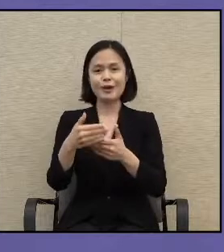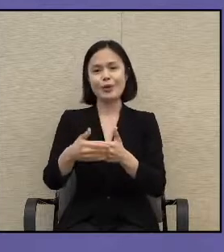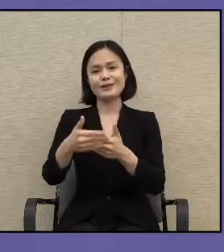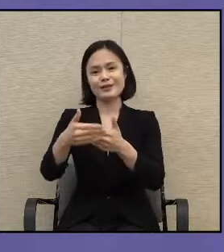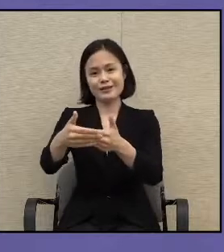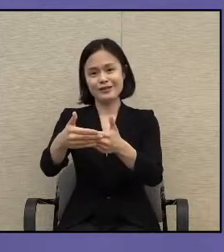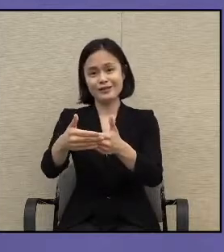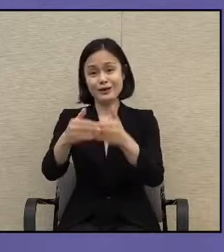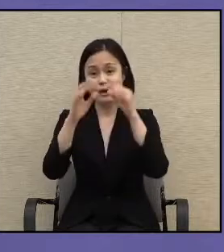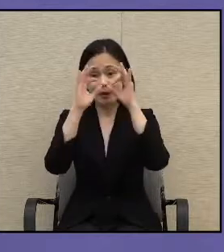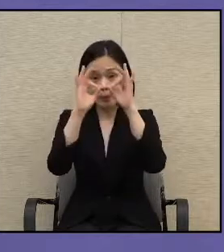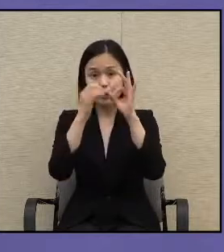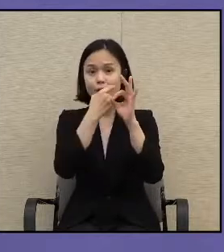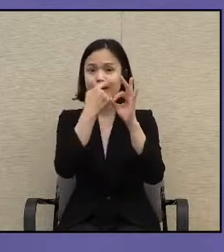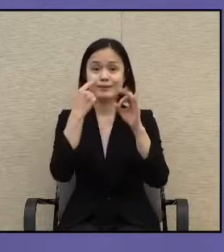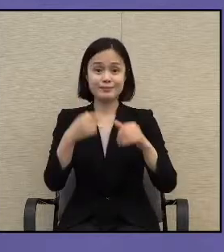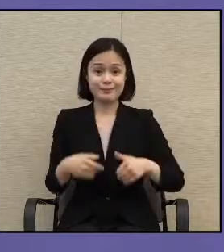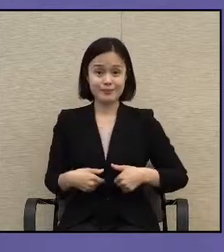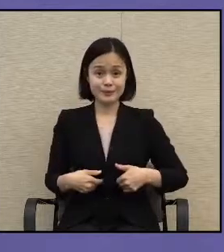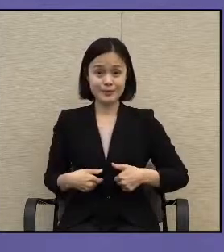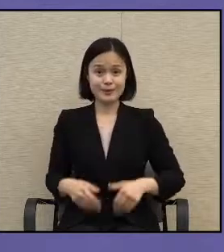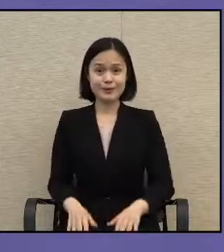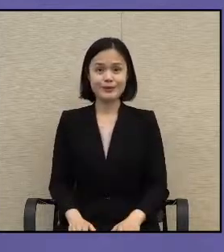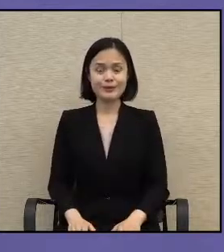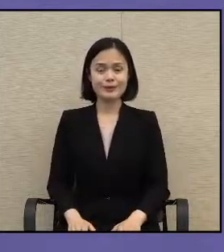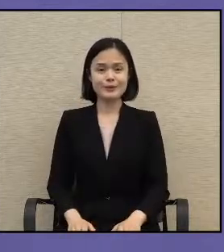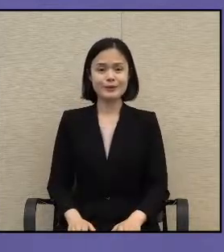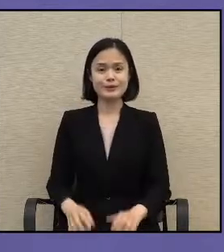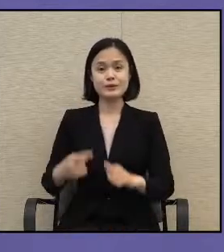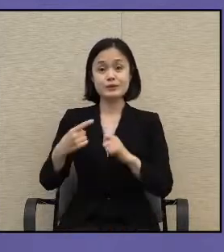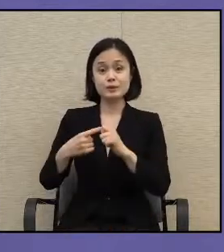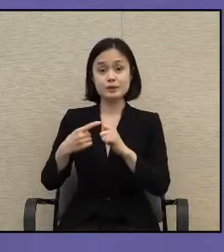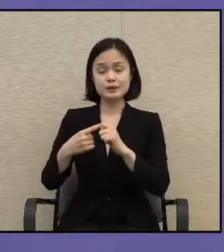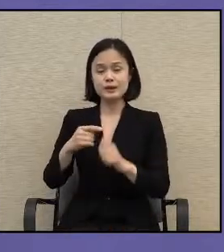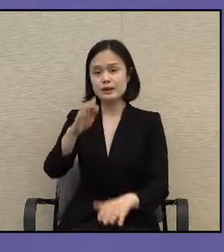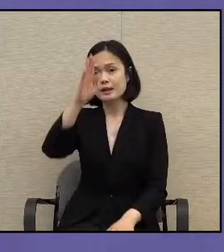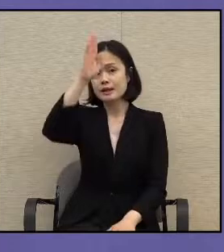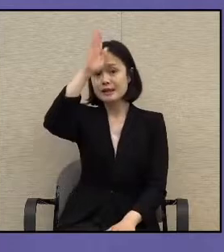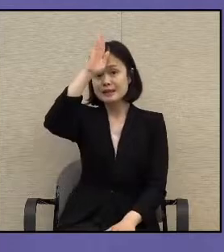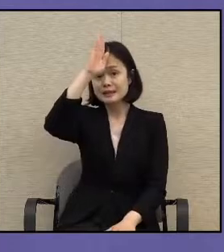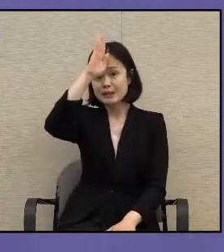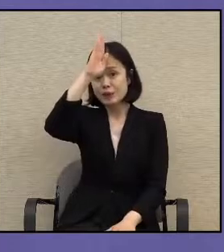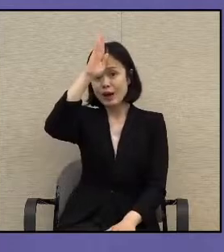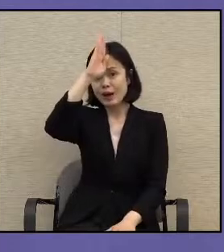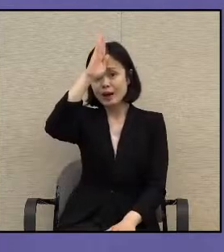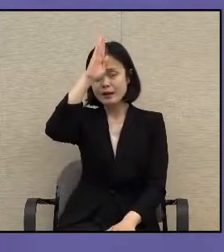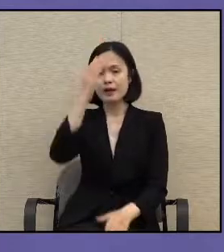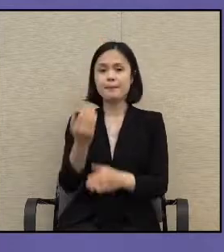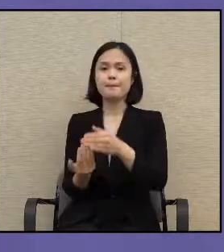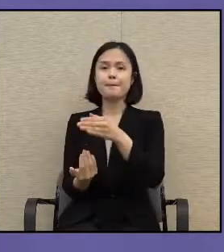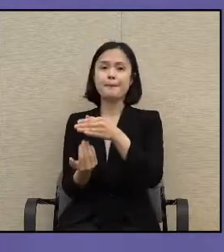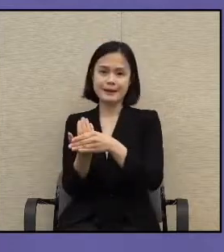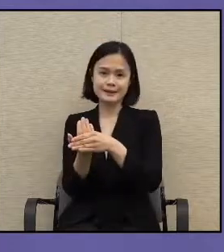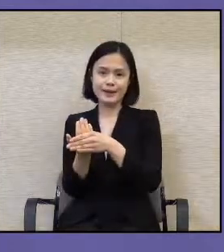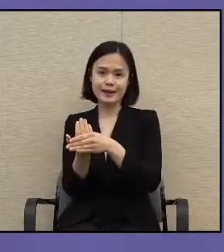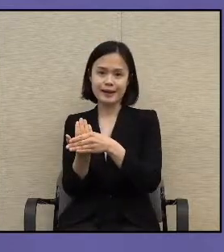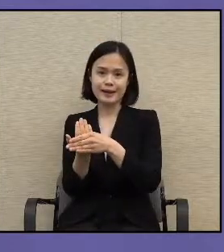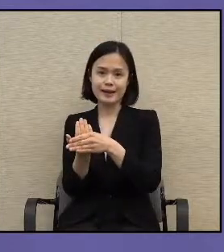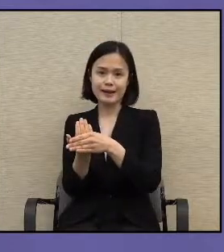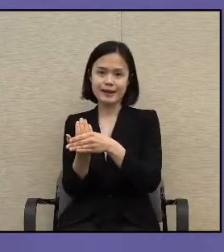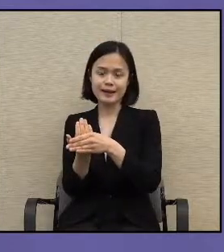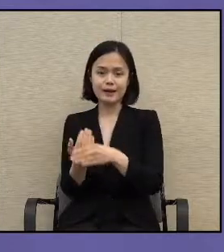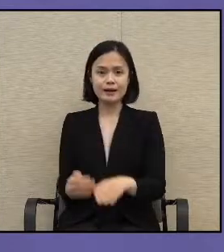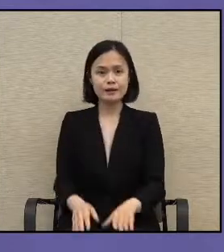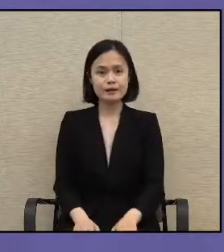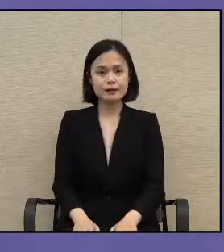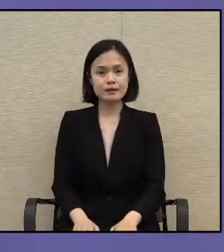있고, 먼저 그래서 이제 질환의 발생에 대해서 우리가 사회적이라고 하는 이야기를 하는 것 같습니다.